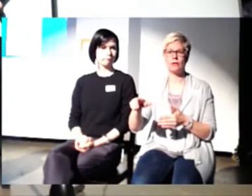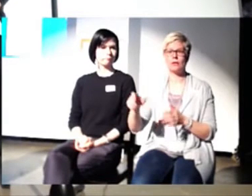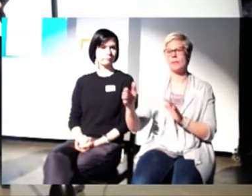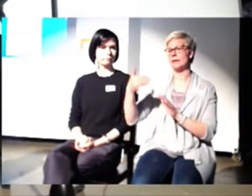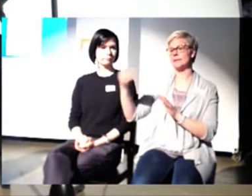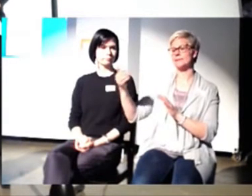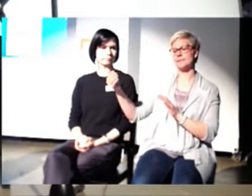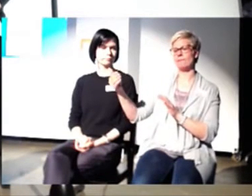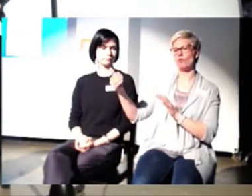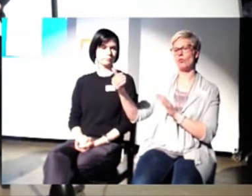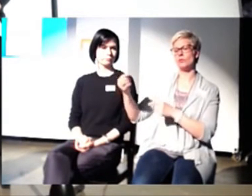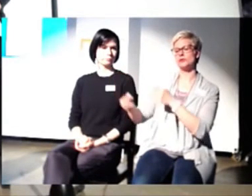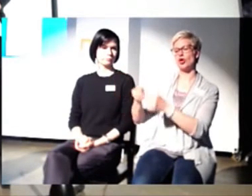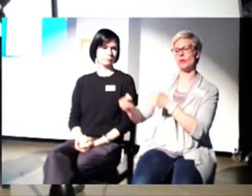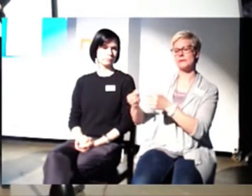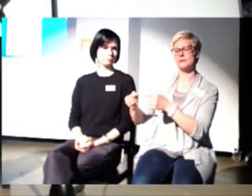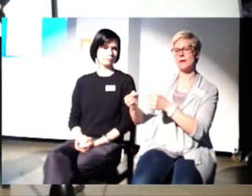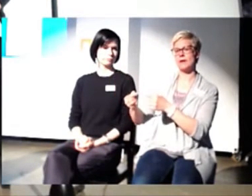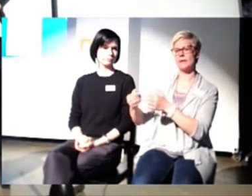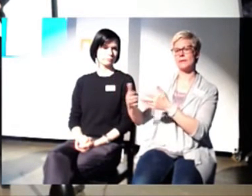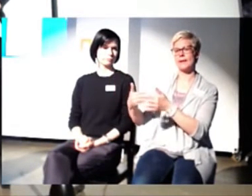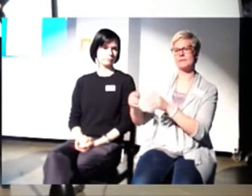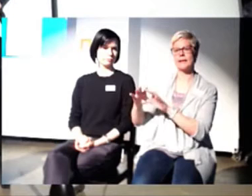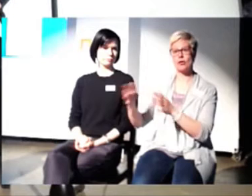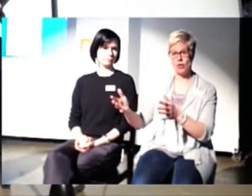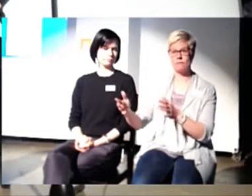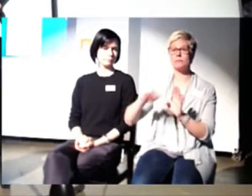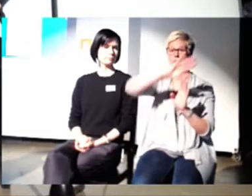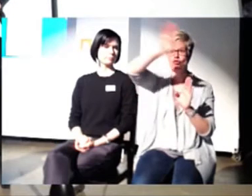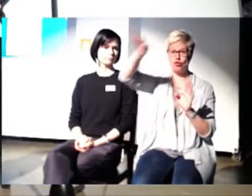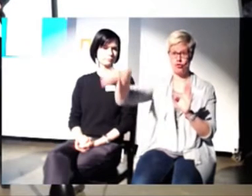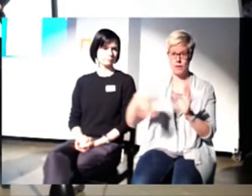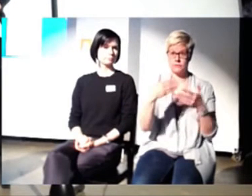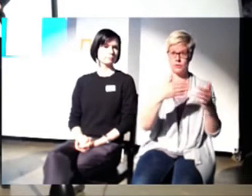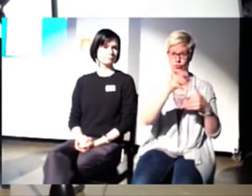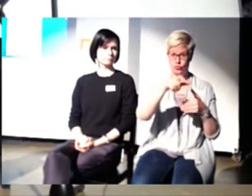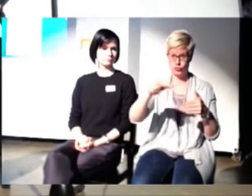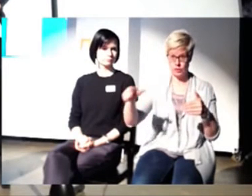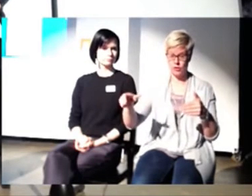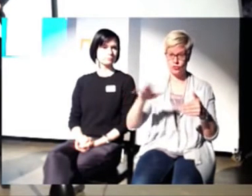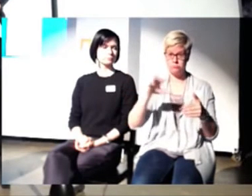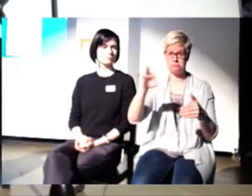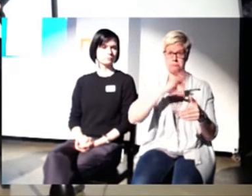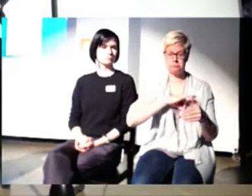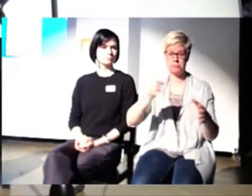sivutoimina vetämään toimintaa tai museoiden ja tällaisten eri organisaatioiden